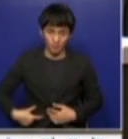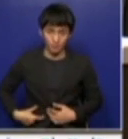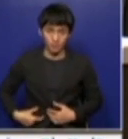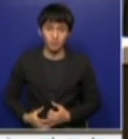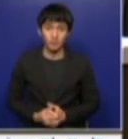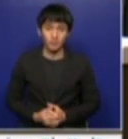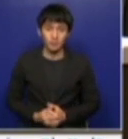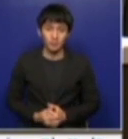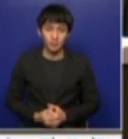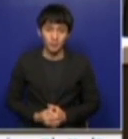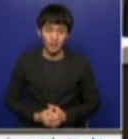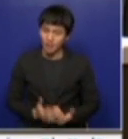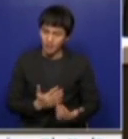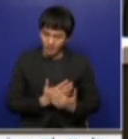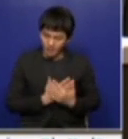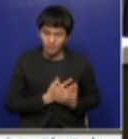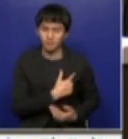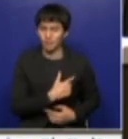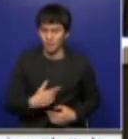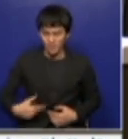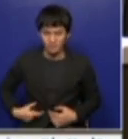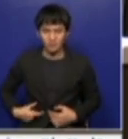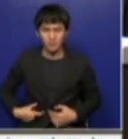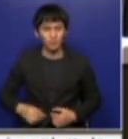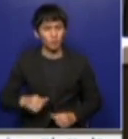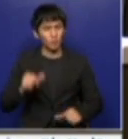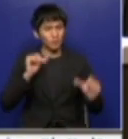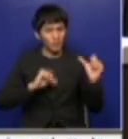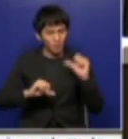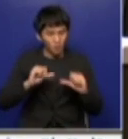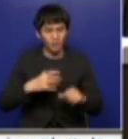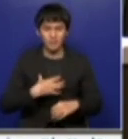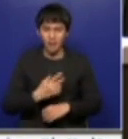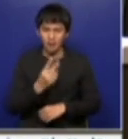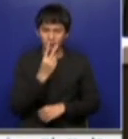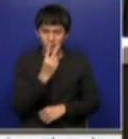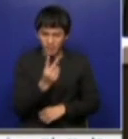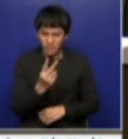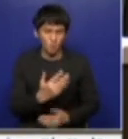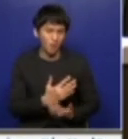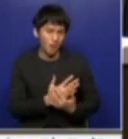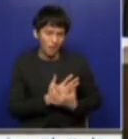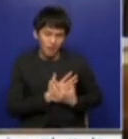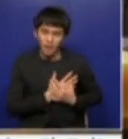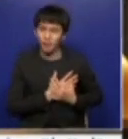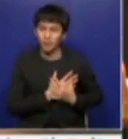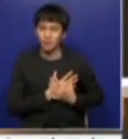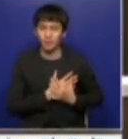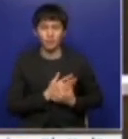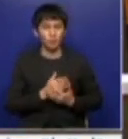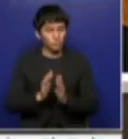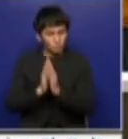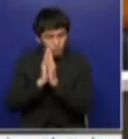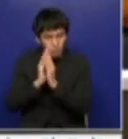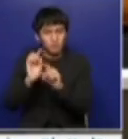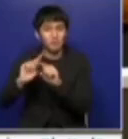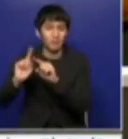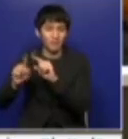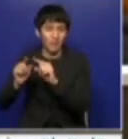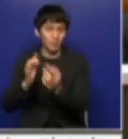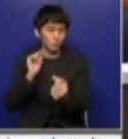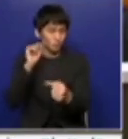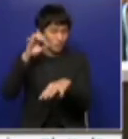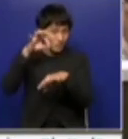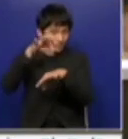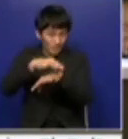สถาบันย่อมมีการแสดงออกที่แตกต่างกันอยากเห็นสิ่งที่ตนเองรักสิ่งจุดเด่นทูลน่ะอยู่ในจุด